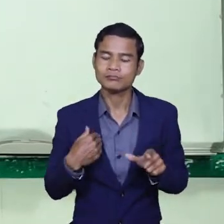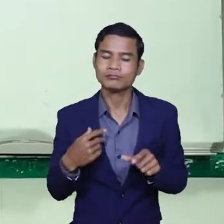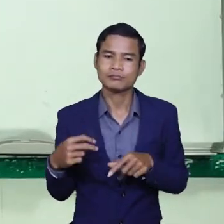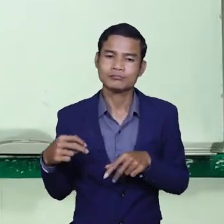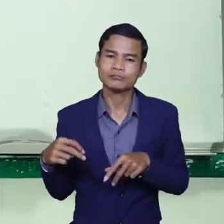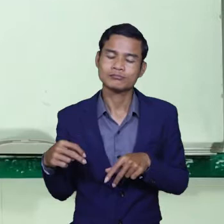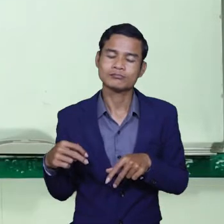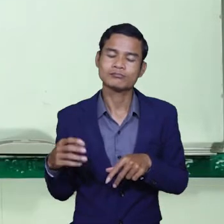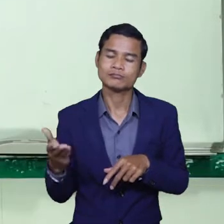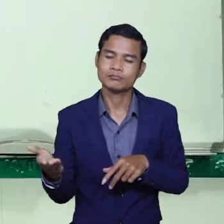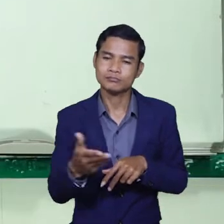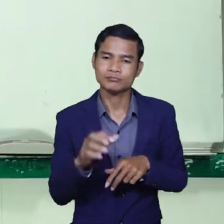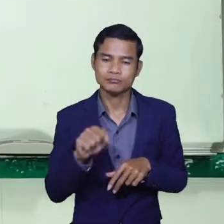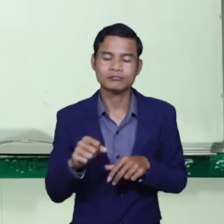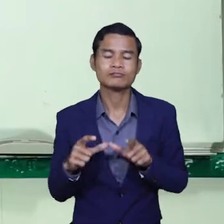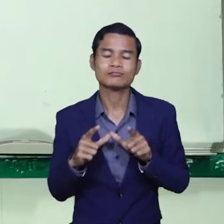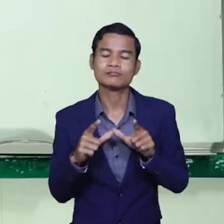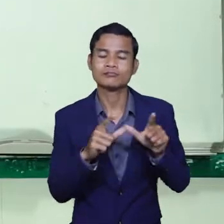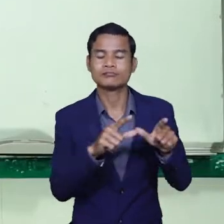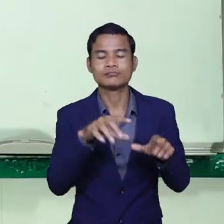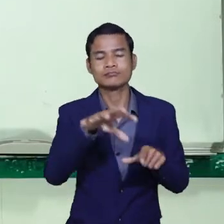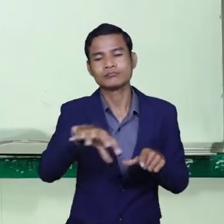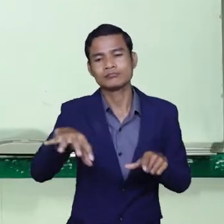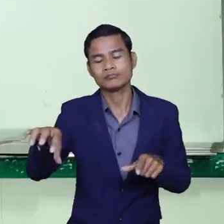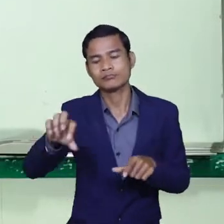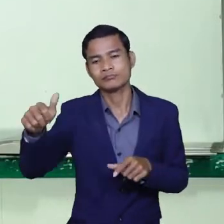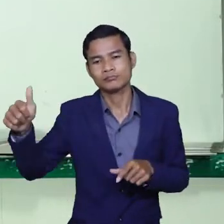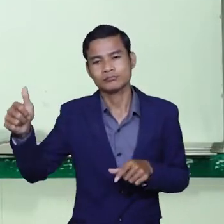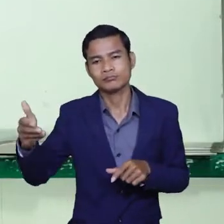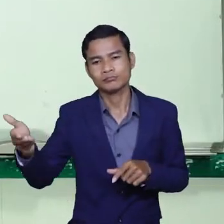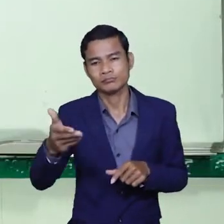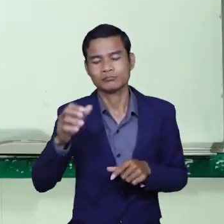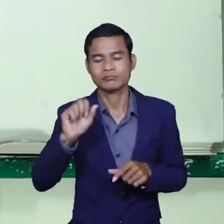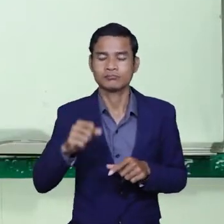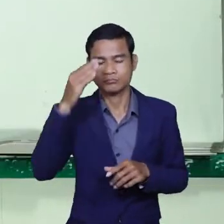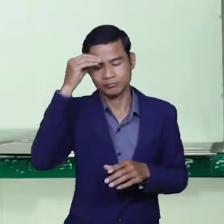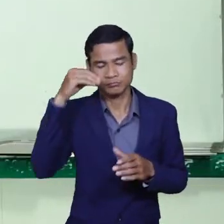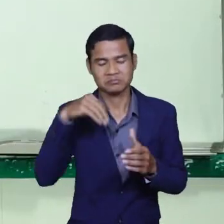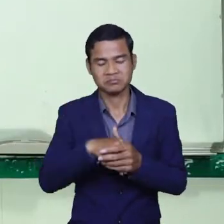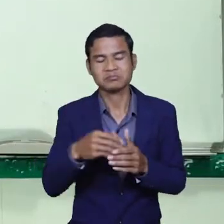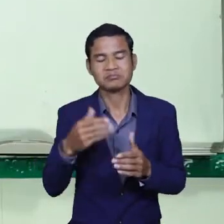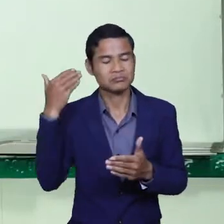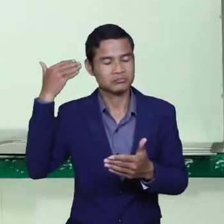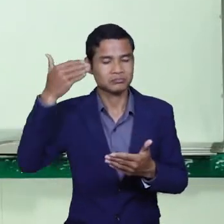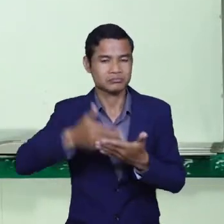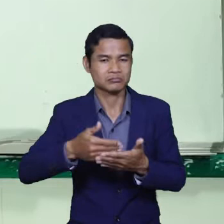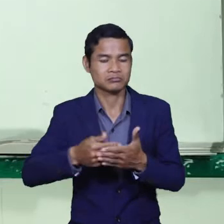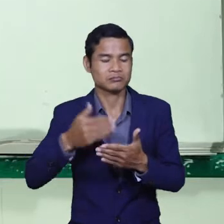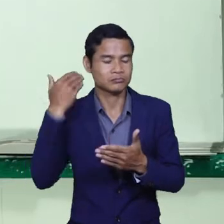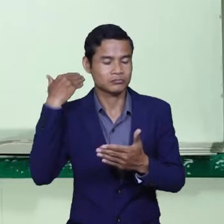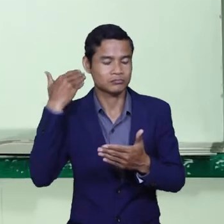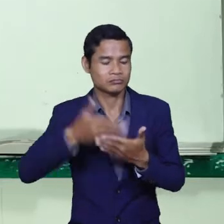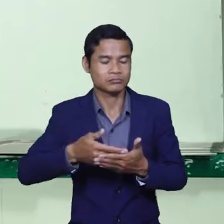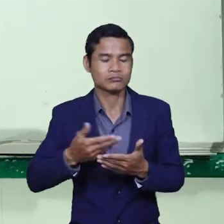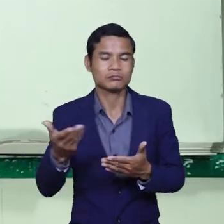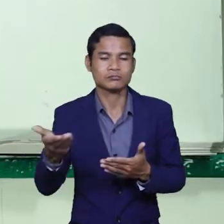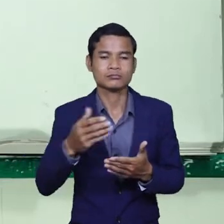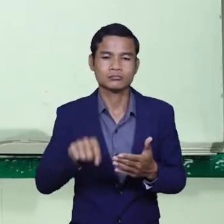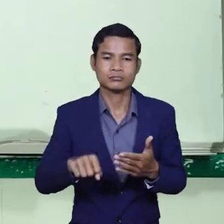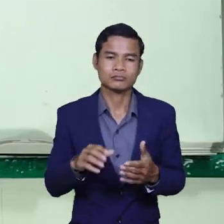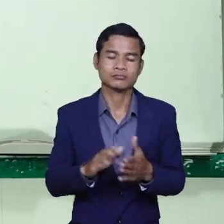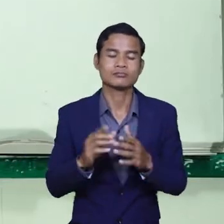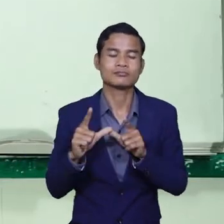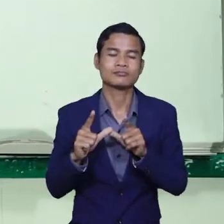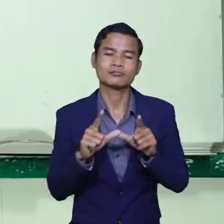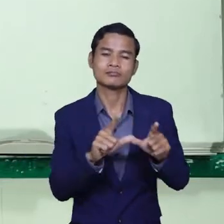ដំណើរទៅកន្លែងផ្សេងផ្សេងណាចាកូនធ្លាប់ណាកូនណាចាអញ្ចឹងនៅក្នុងការធ្វើដំណើរឬក៏កូនទៅកន្លែងអីផ្សេ